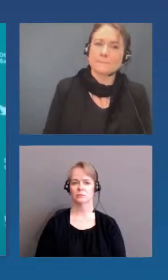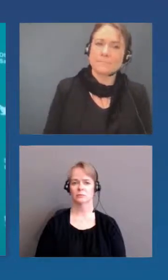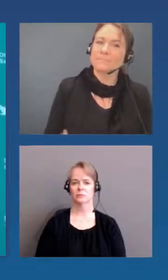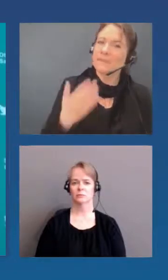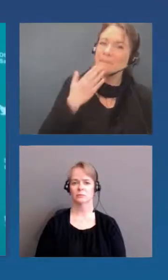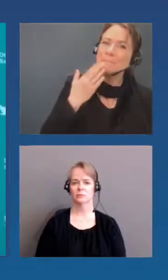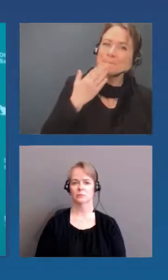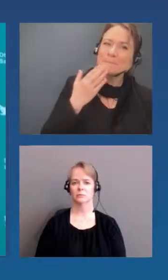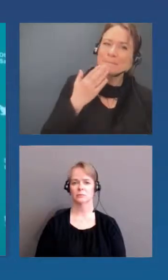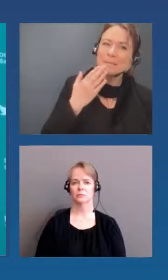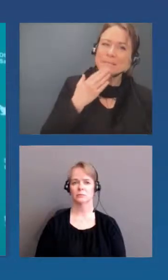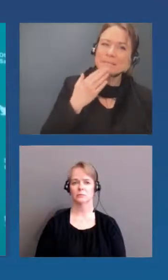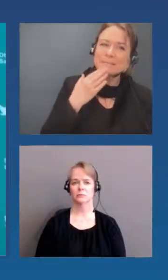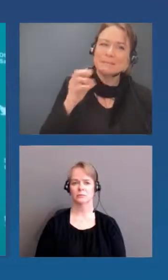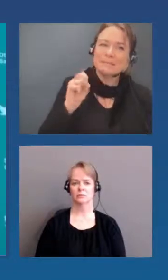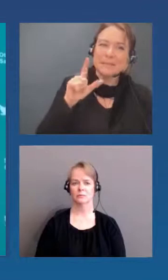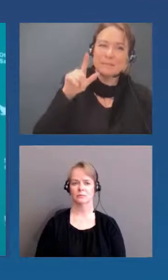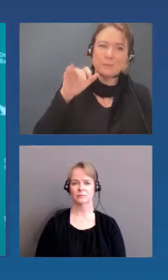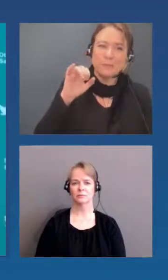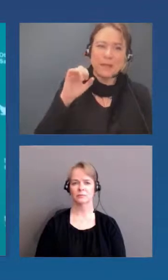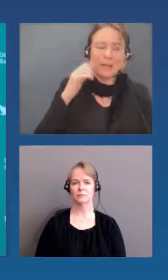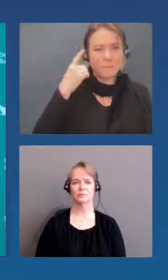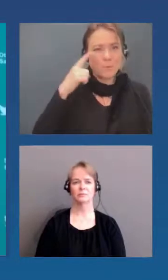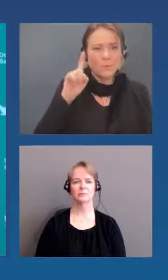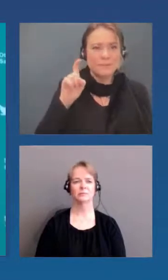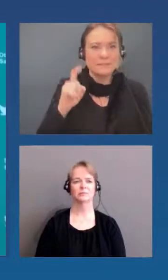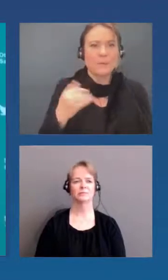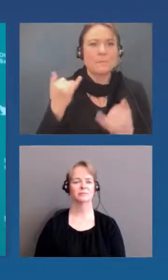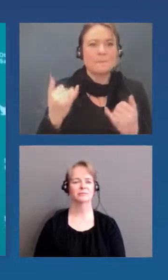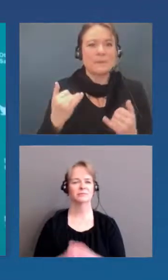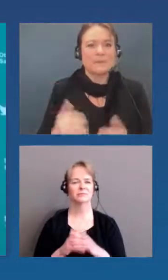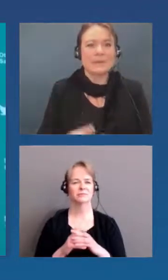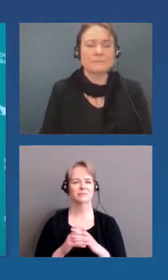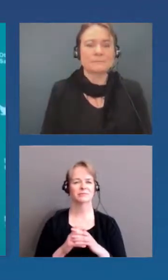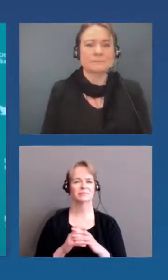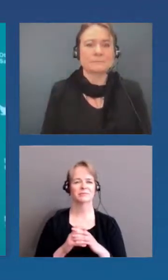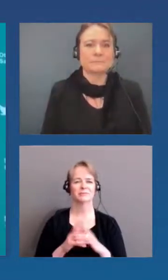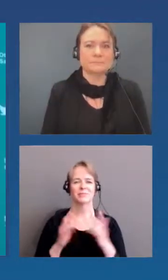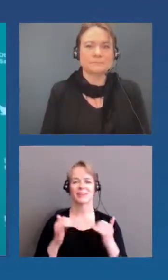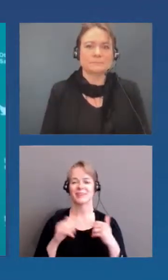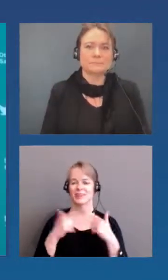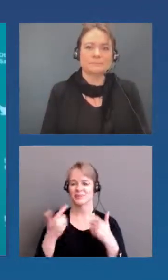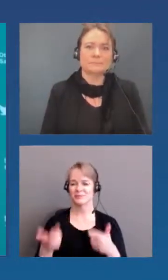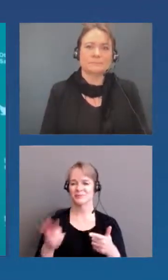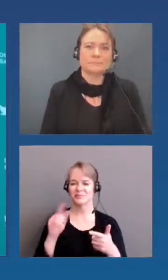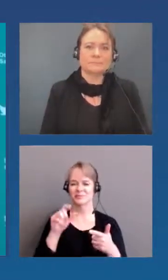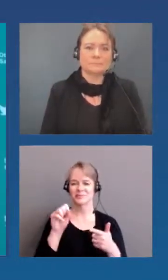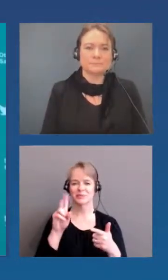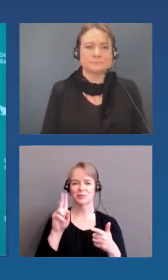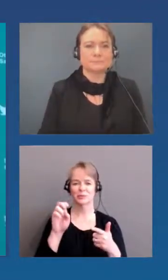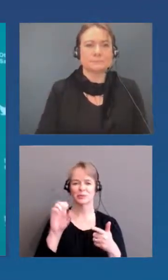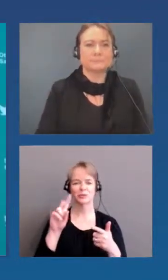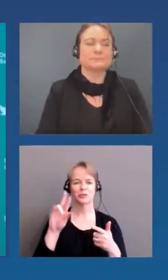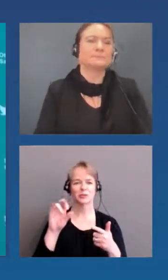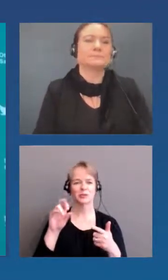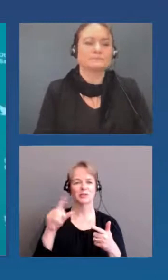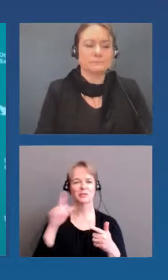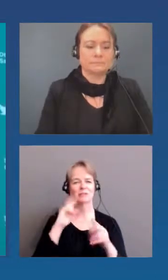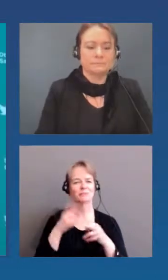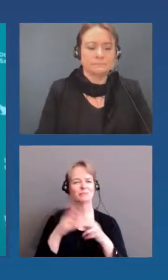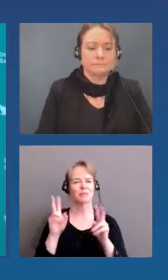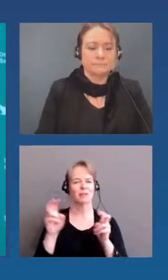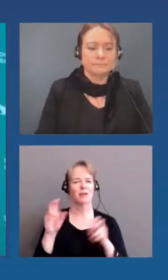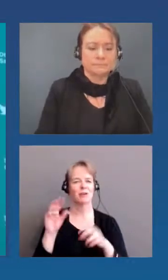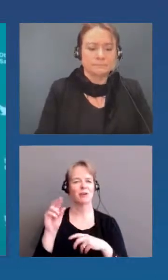Merci pour vos questions, Samuel. We will now move on to Sue sharing it on the City from the Blurbs. Sue, go ahead. Thank you